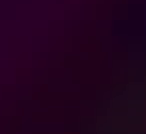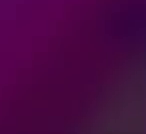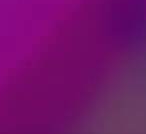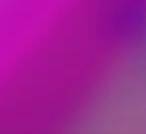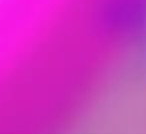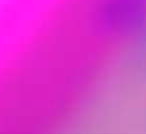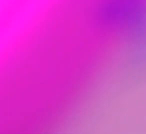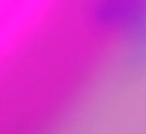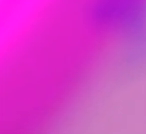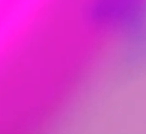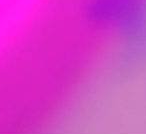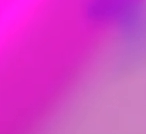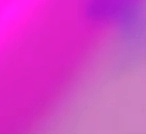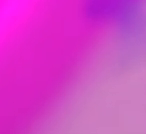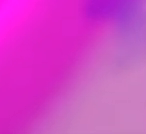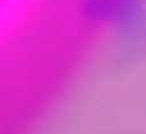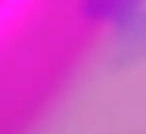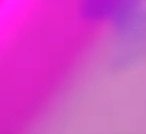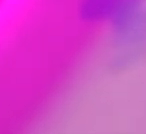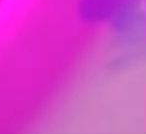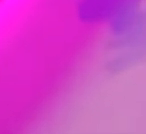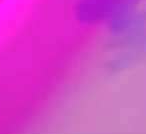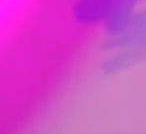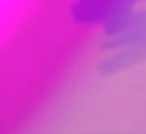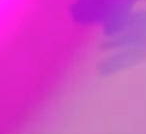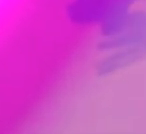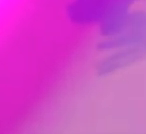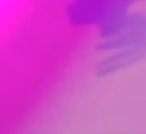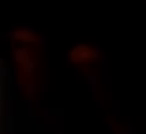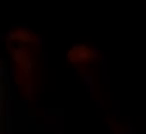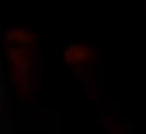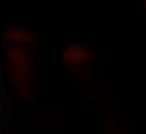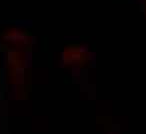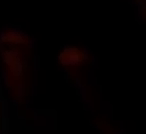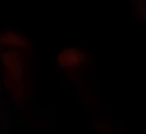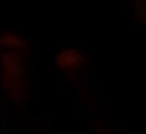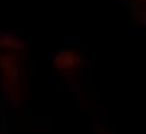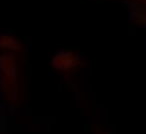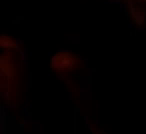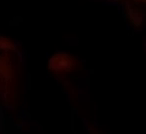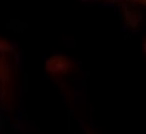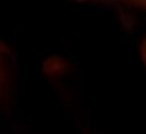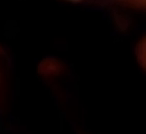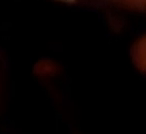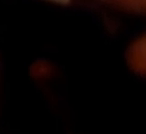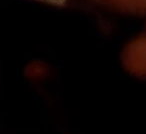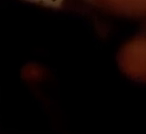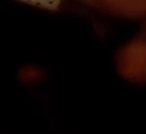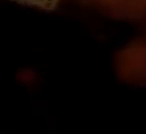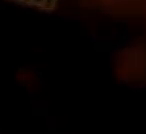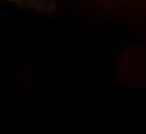Usmon Nosir adabiyotga chaqmoqday kirib kelgan edi. Shuning uchun ham u 20 yoshga